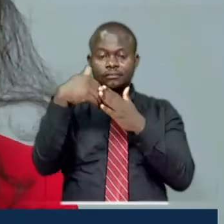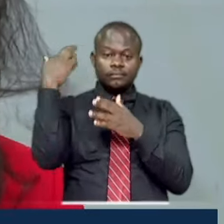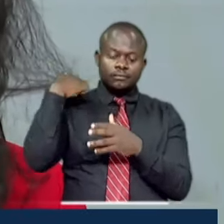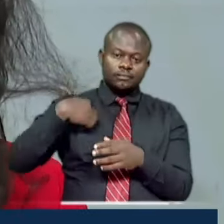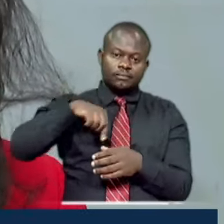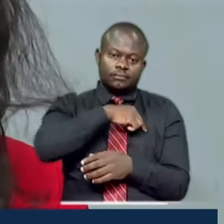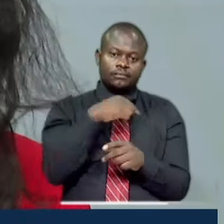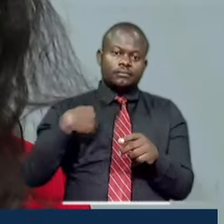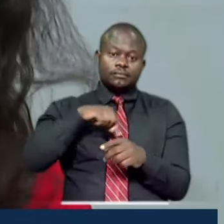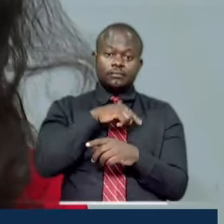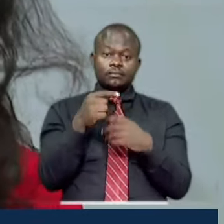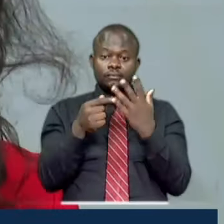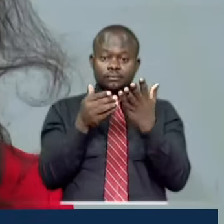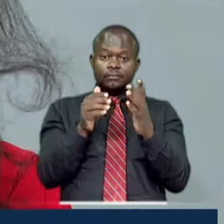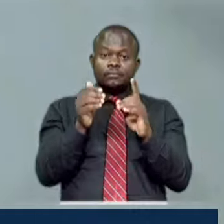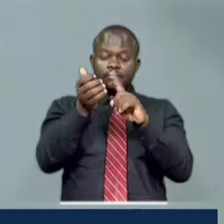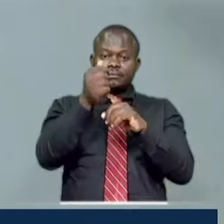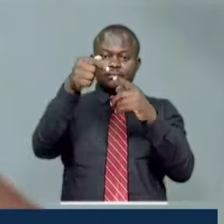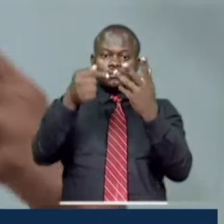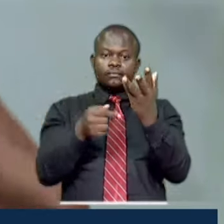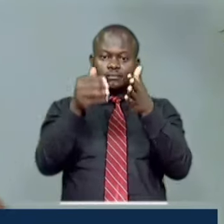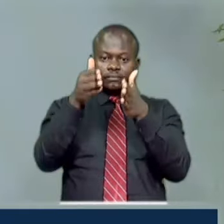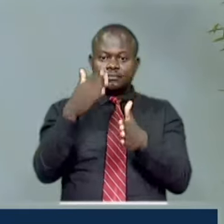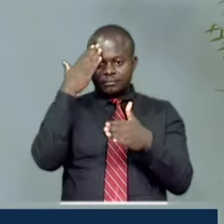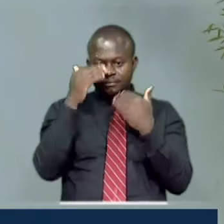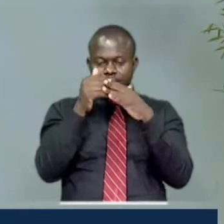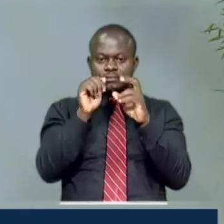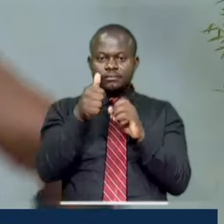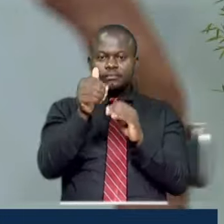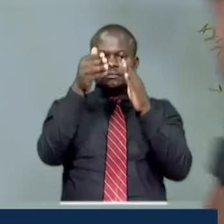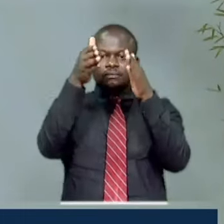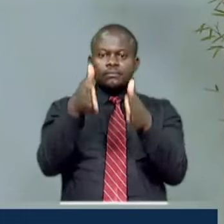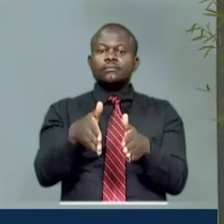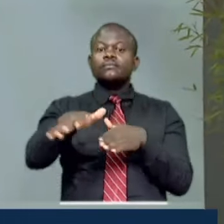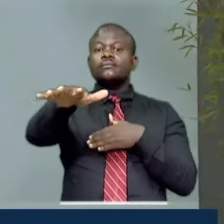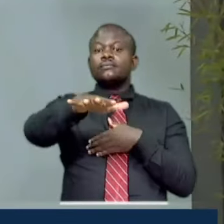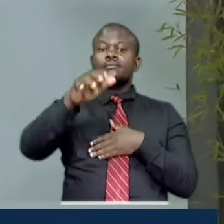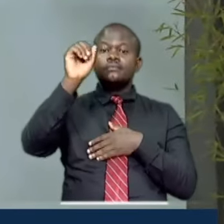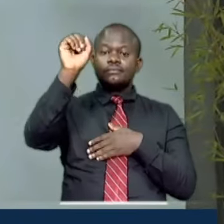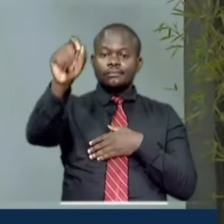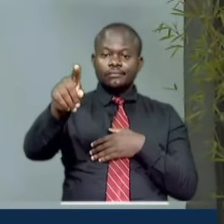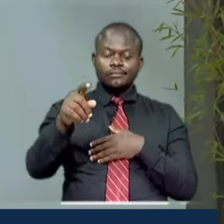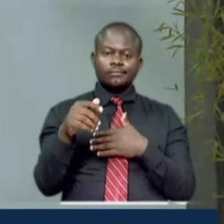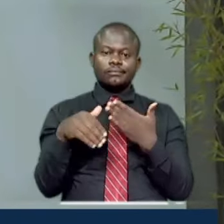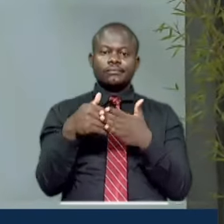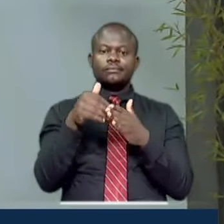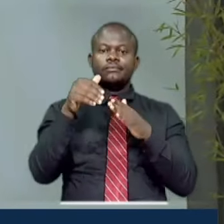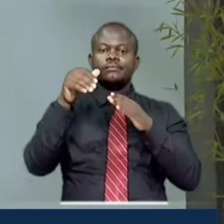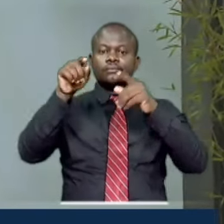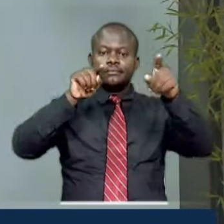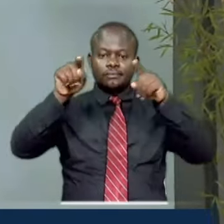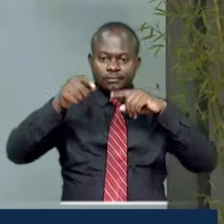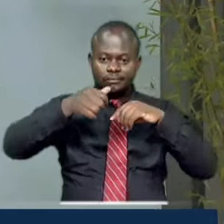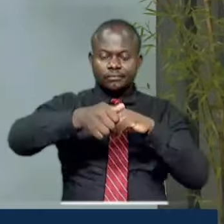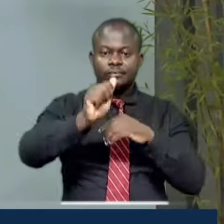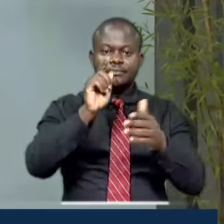twe turi hano ni ukugera kuri uwo muturage, kugira ngo n'uwo muntu uri aho kuri ese kuri tere yawe